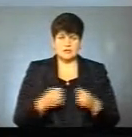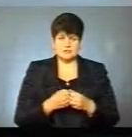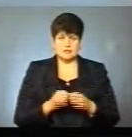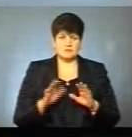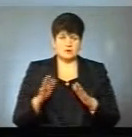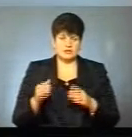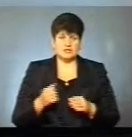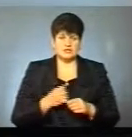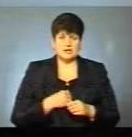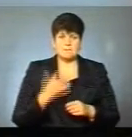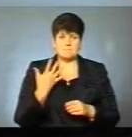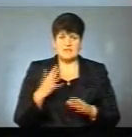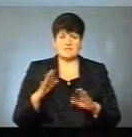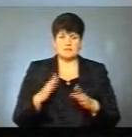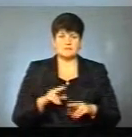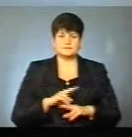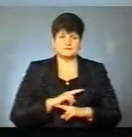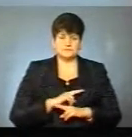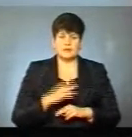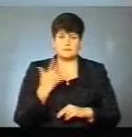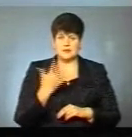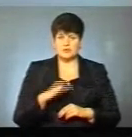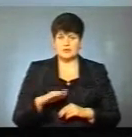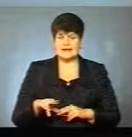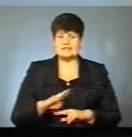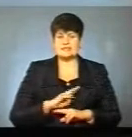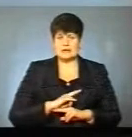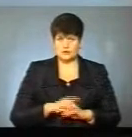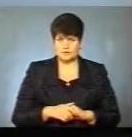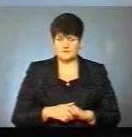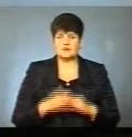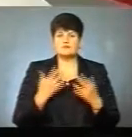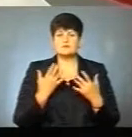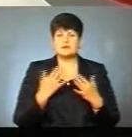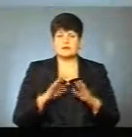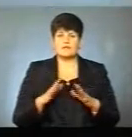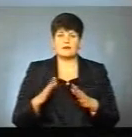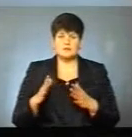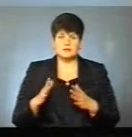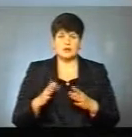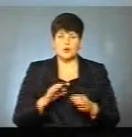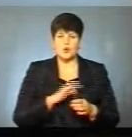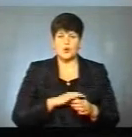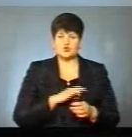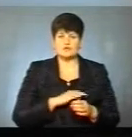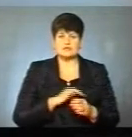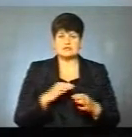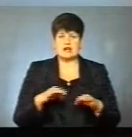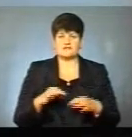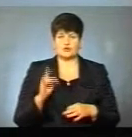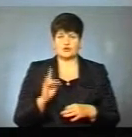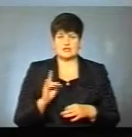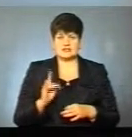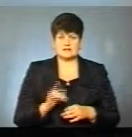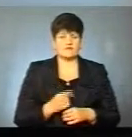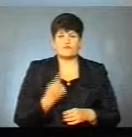на жаль, 5 випадків летальних, тобто 5 дітей загинуло. У скількох випадках саме користувалися автокріслами?